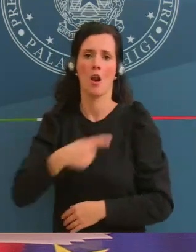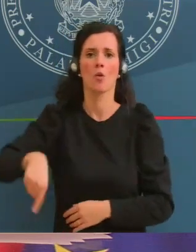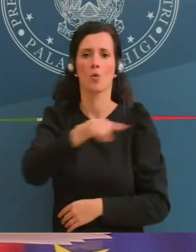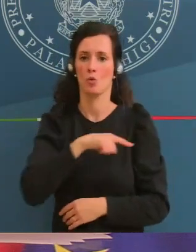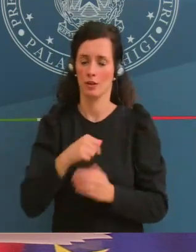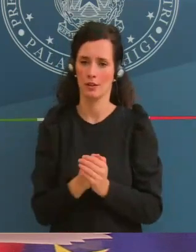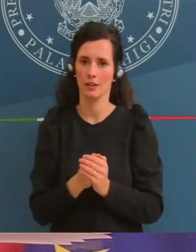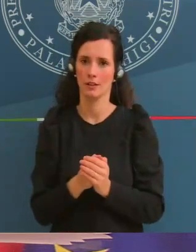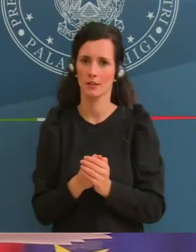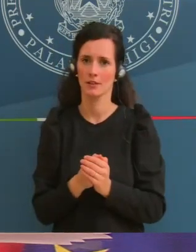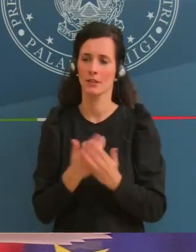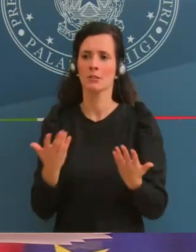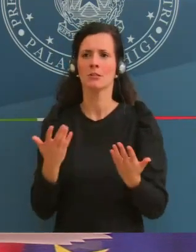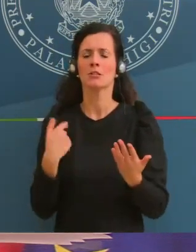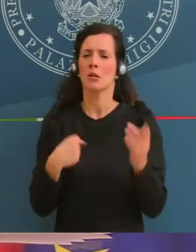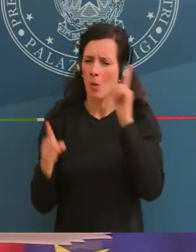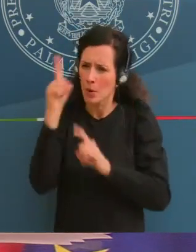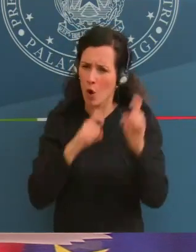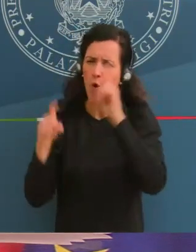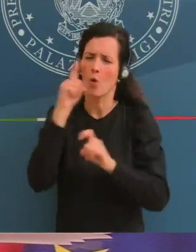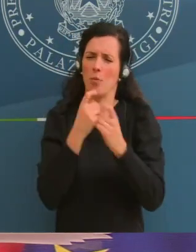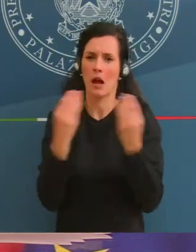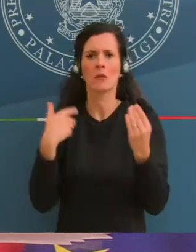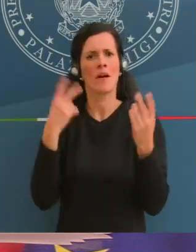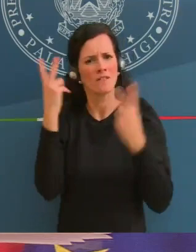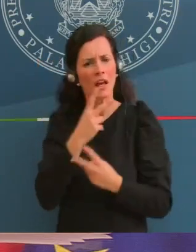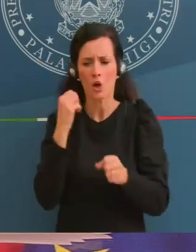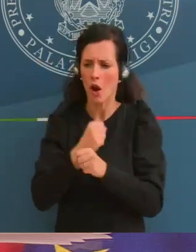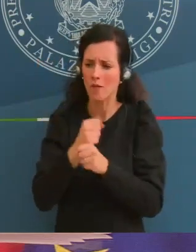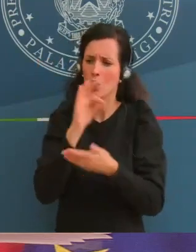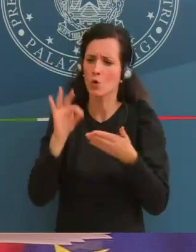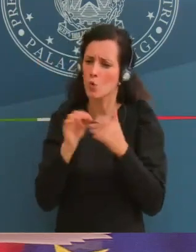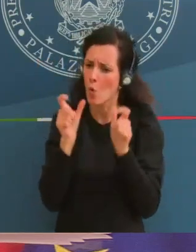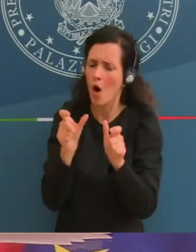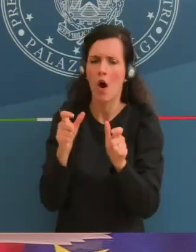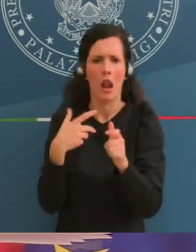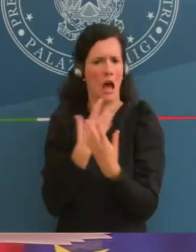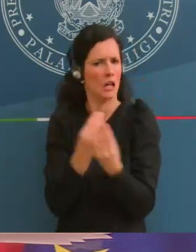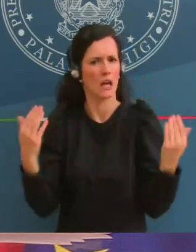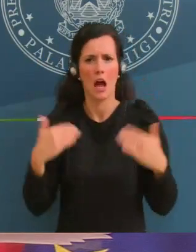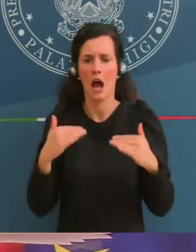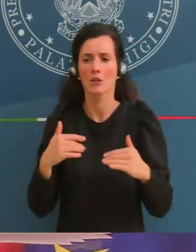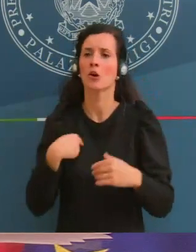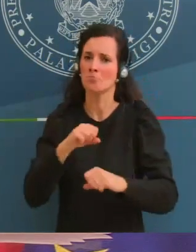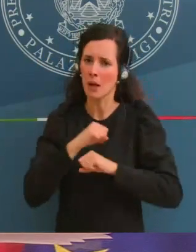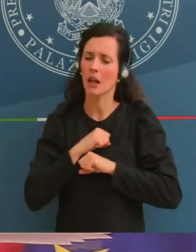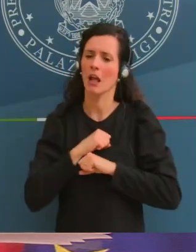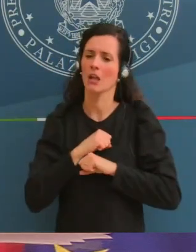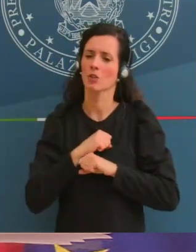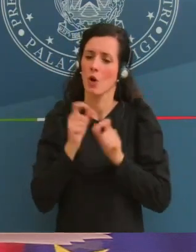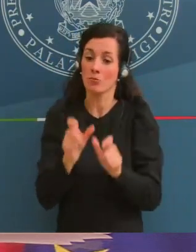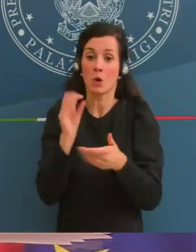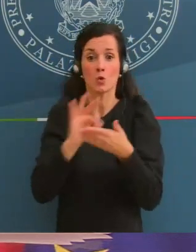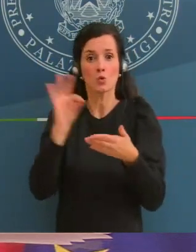di aver garantito tutte le condizioni per un rientro in sicurezza però è chiaro che se la curva del contagio è alta le reti sale diventa